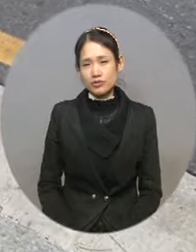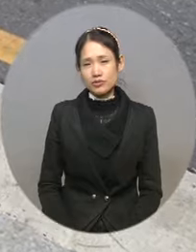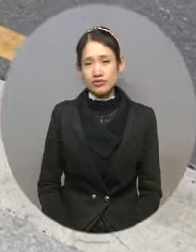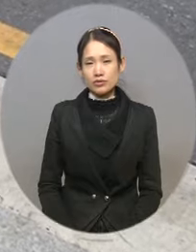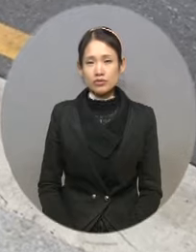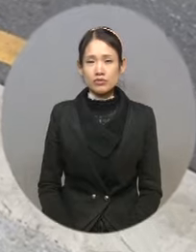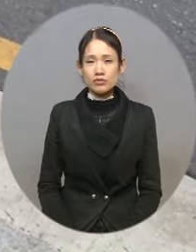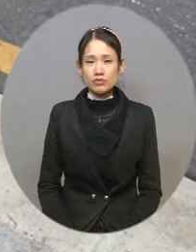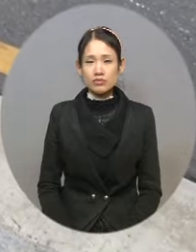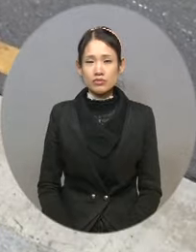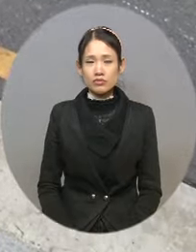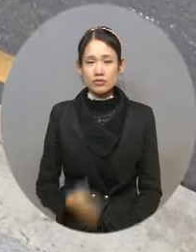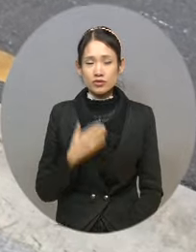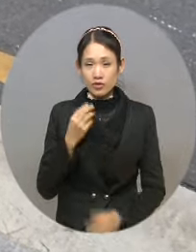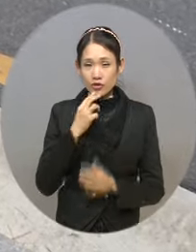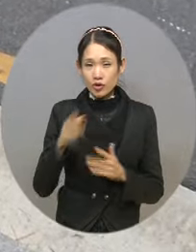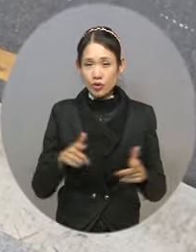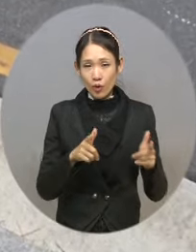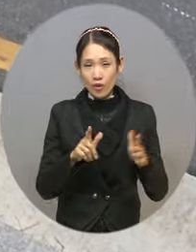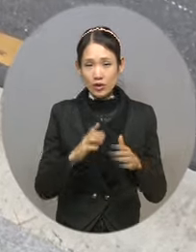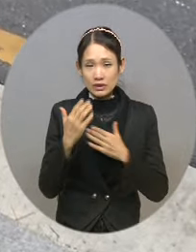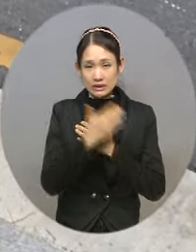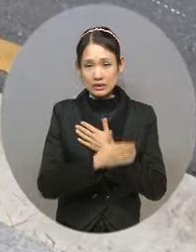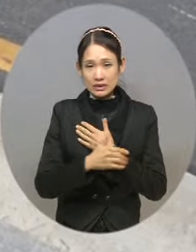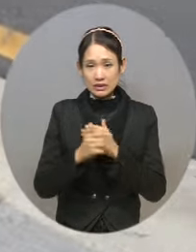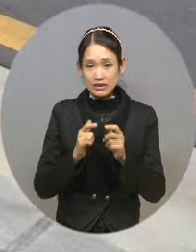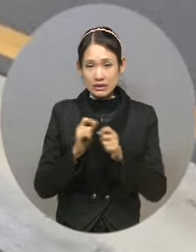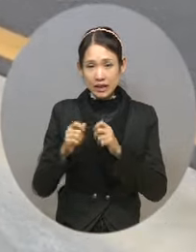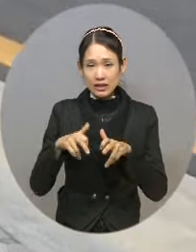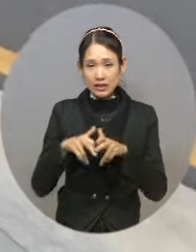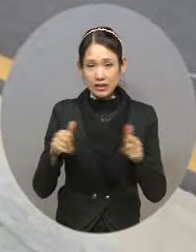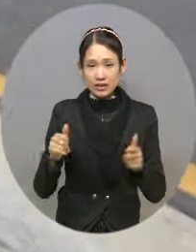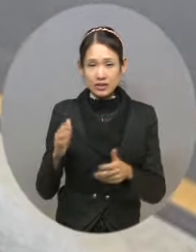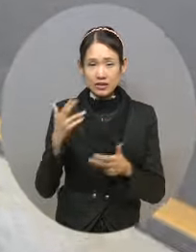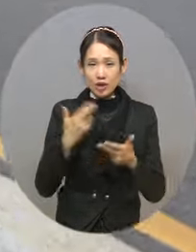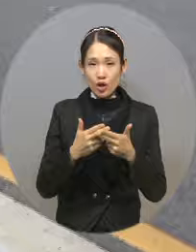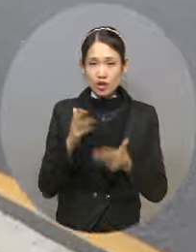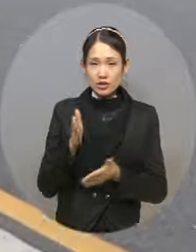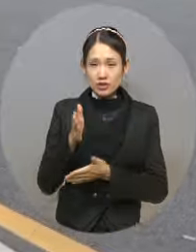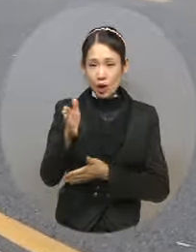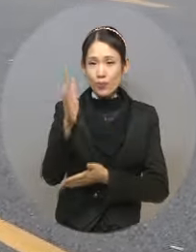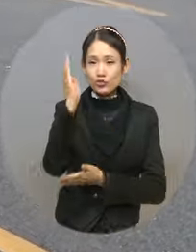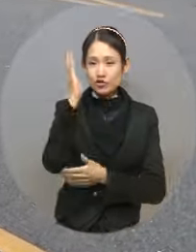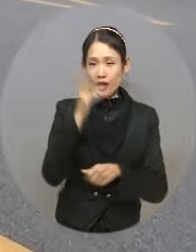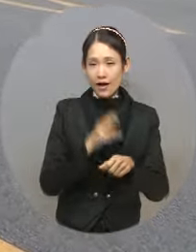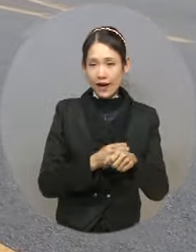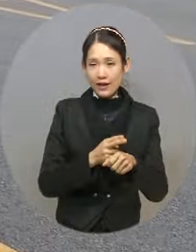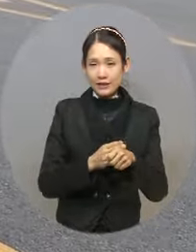네, 저는 경기도 지체장애인 협회 전문 강사 김민재입니다.